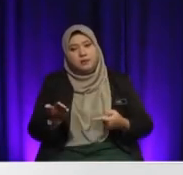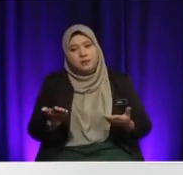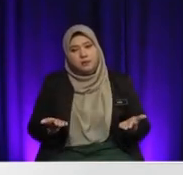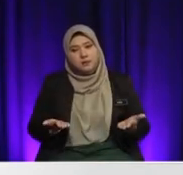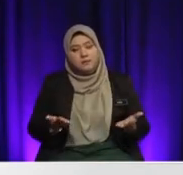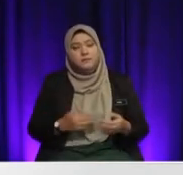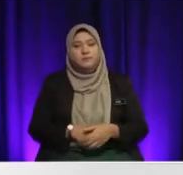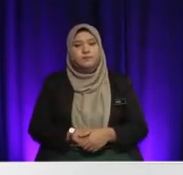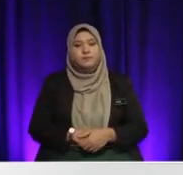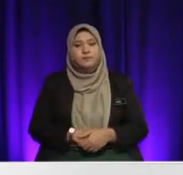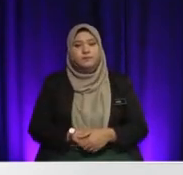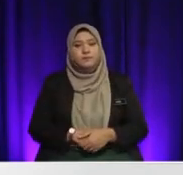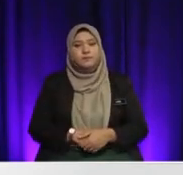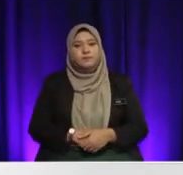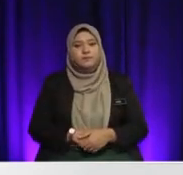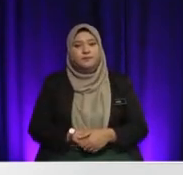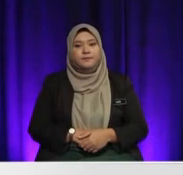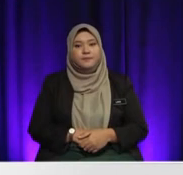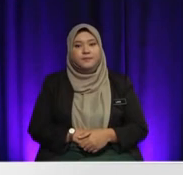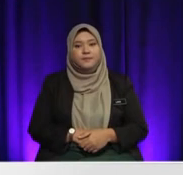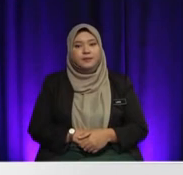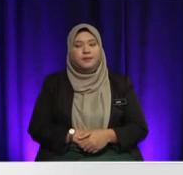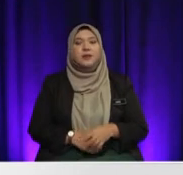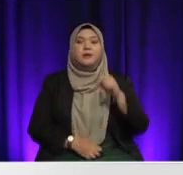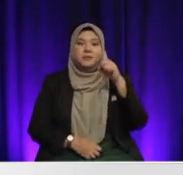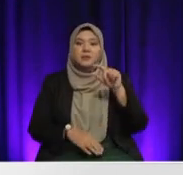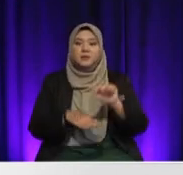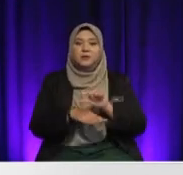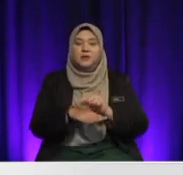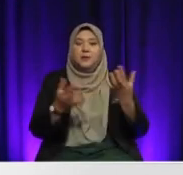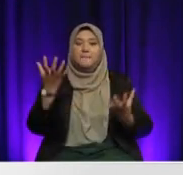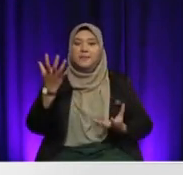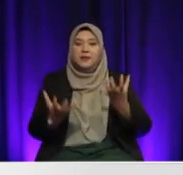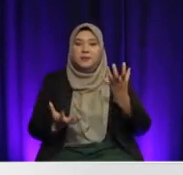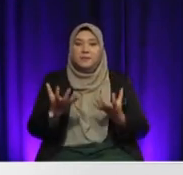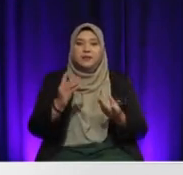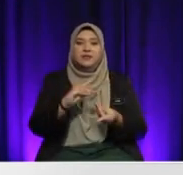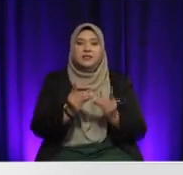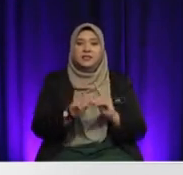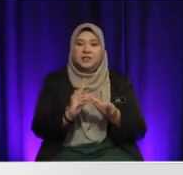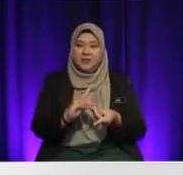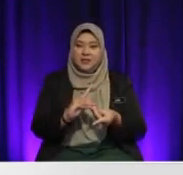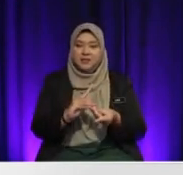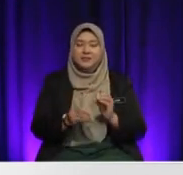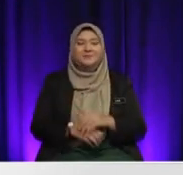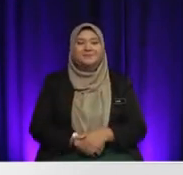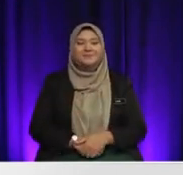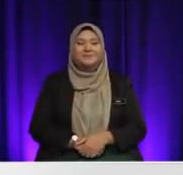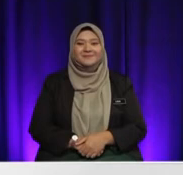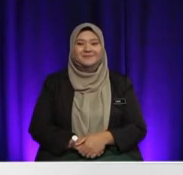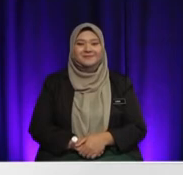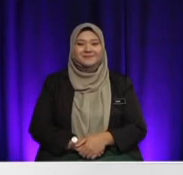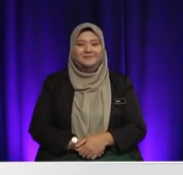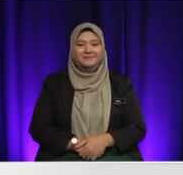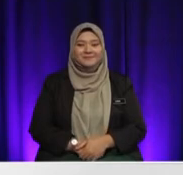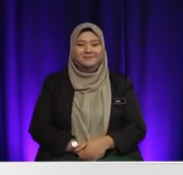Kita akan menggunakan penimbang. Betul ke? Okey, betul. Tahniah. Okey, seterusnya.